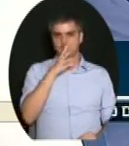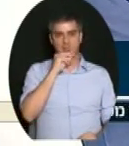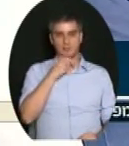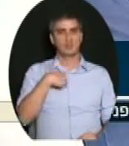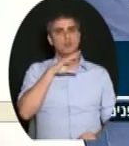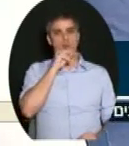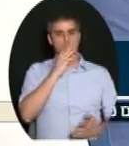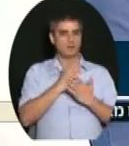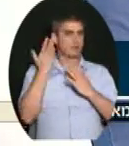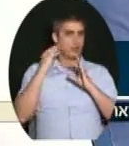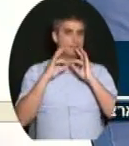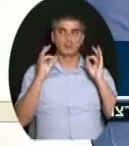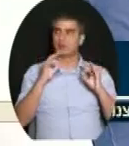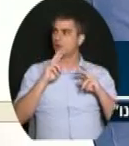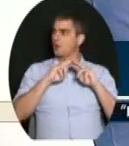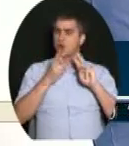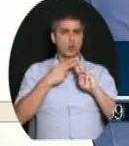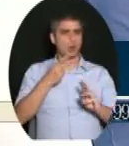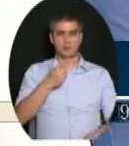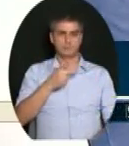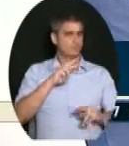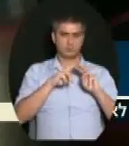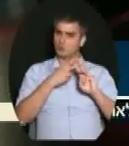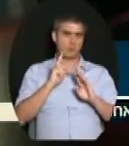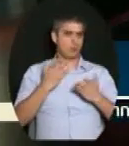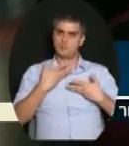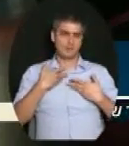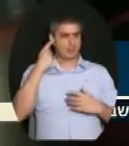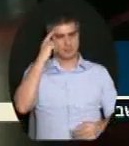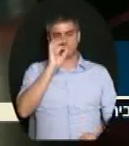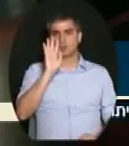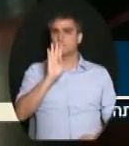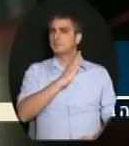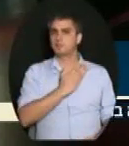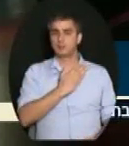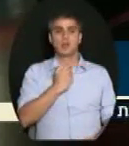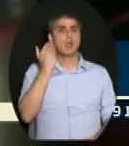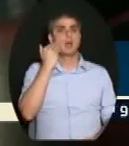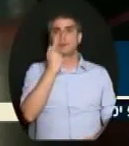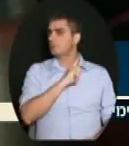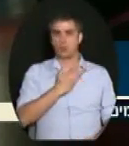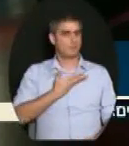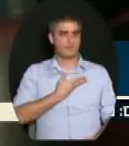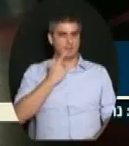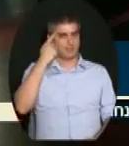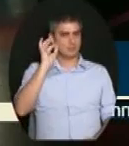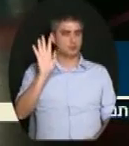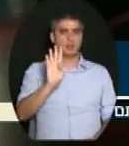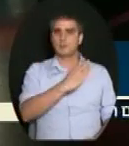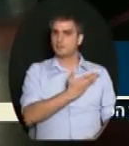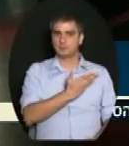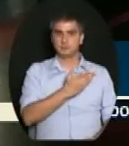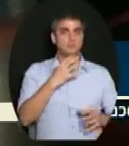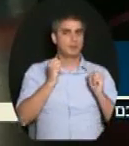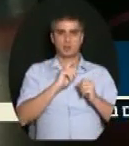אנחנו דיברנו מלכתחילה על הפסיכולוגיה של האיש. העולם לא קונה את העמדה הזאת של נתניהו. האמריקנים לא קונים את העמדה הזאת של נתניהו,